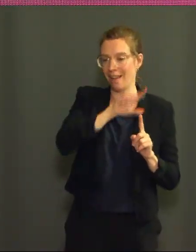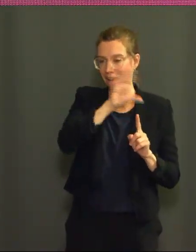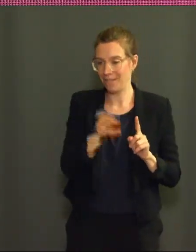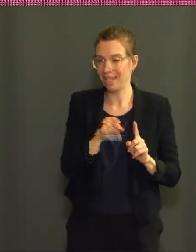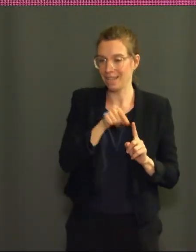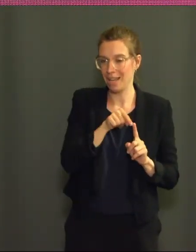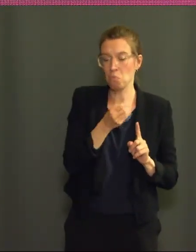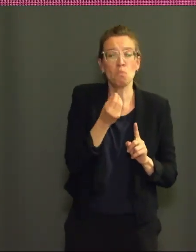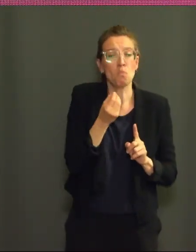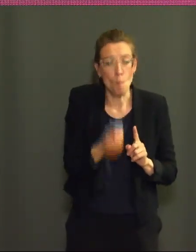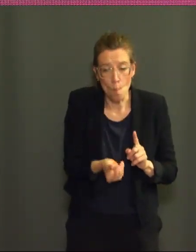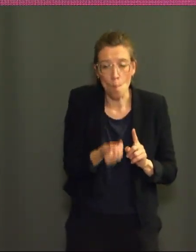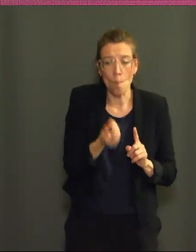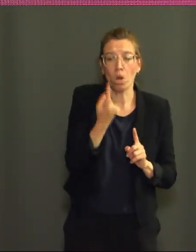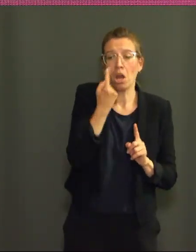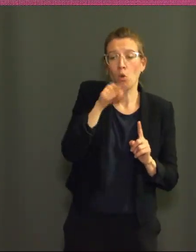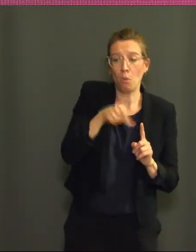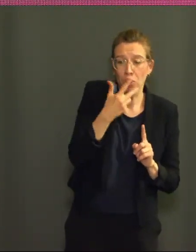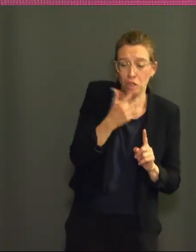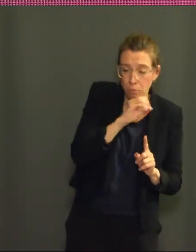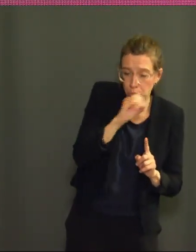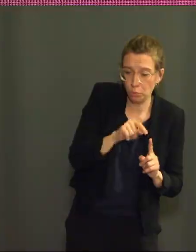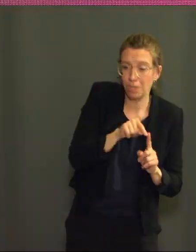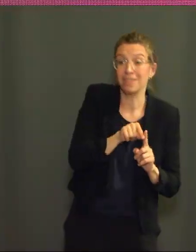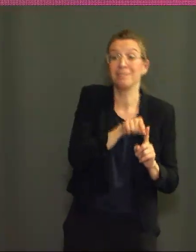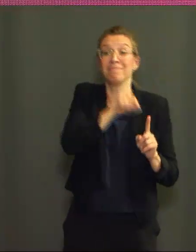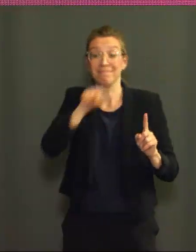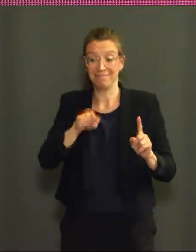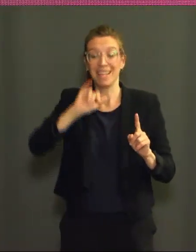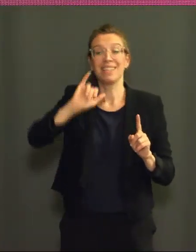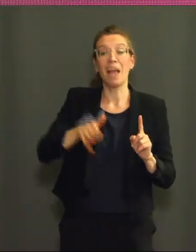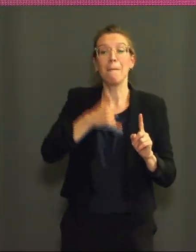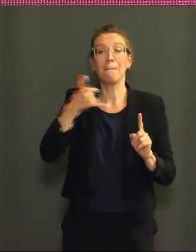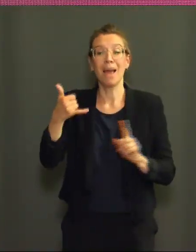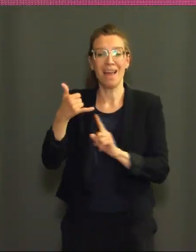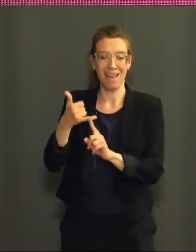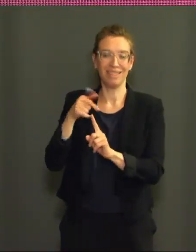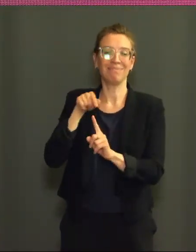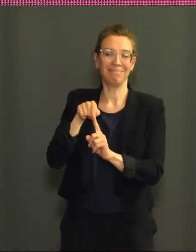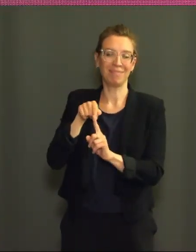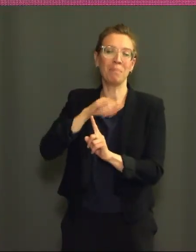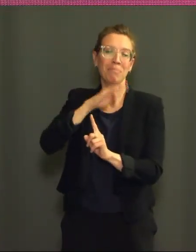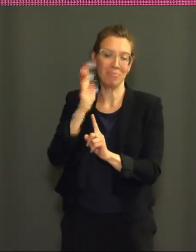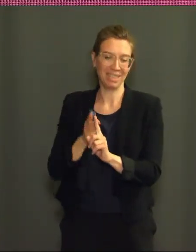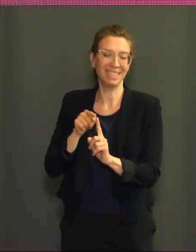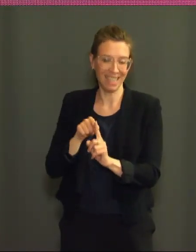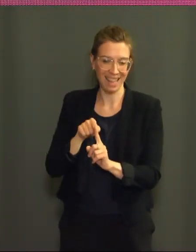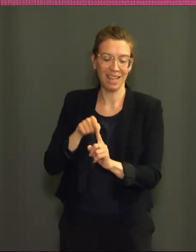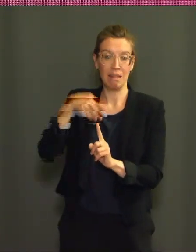of Braziliaanse variant blijft eerder stabiel rond de 9%.